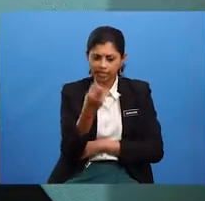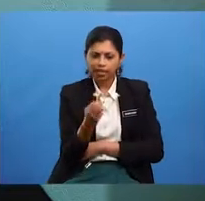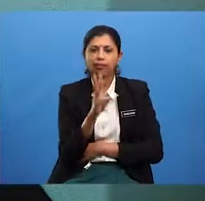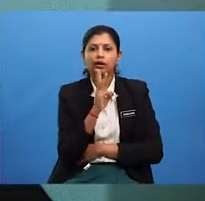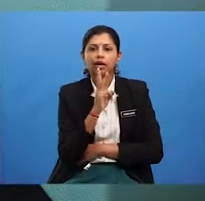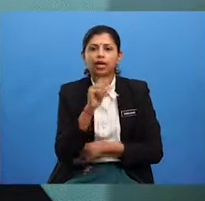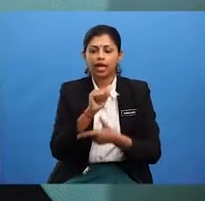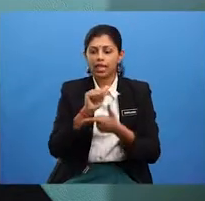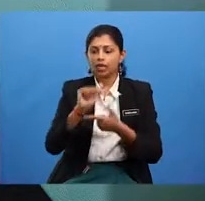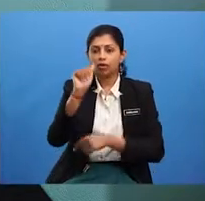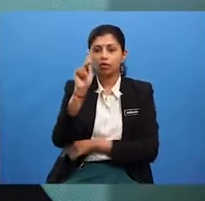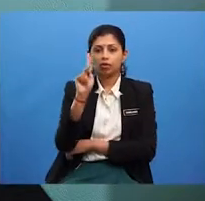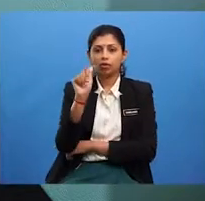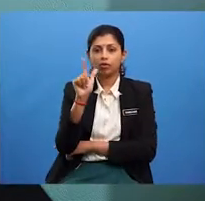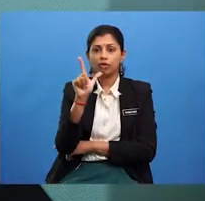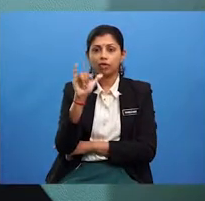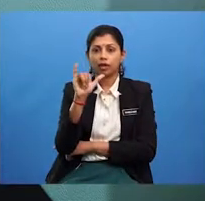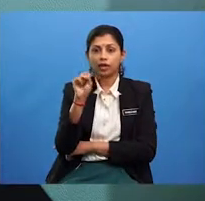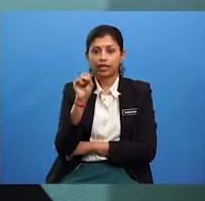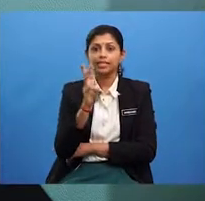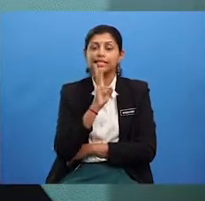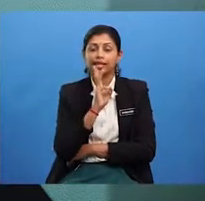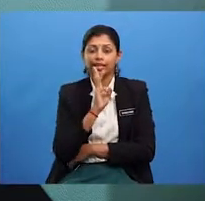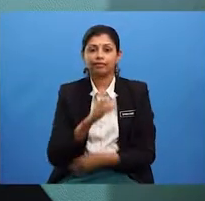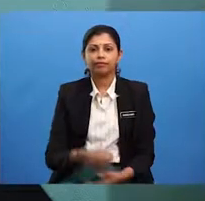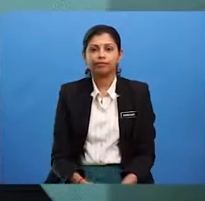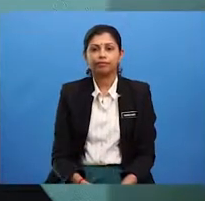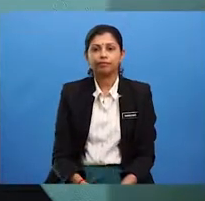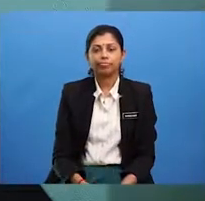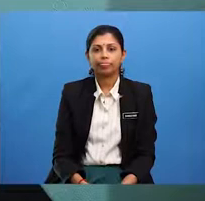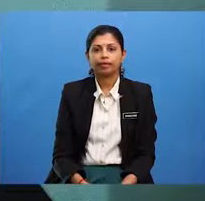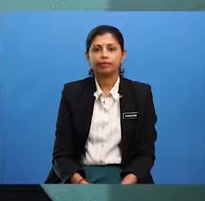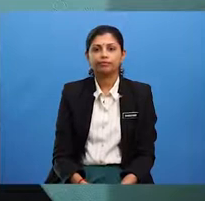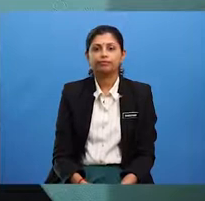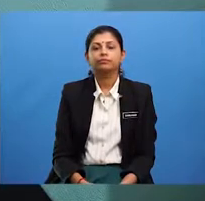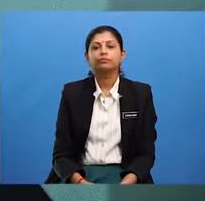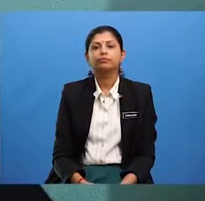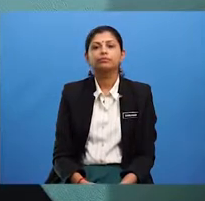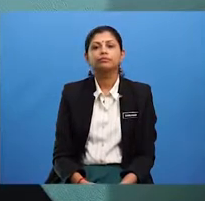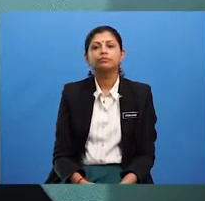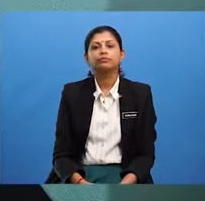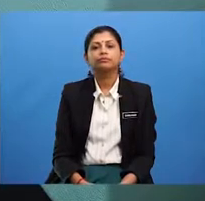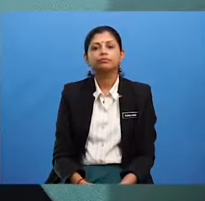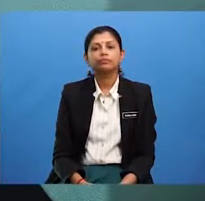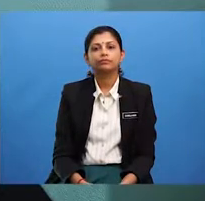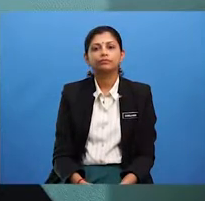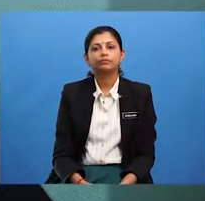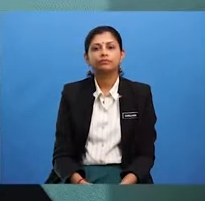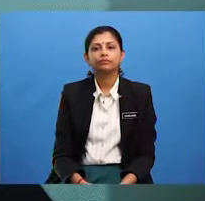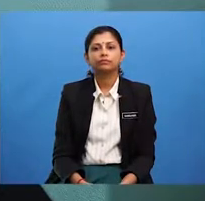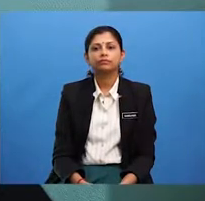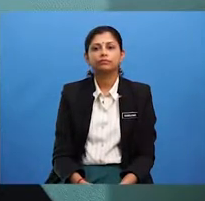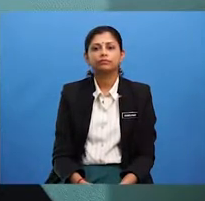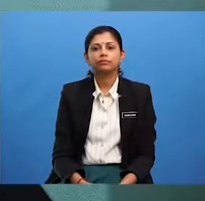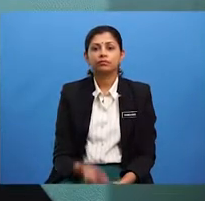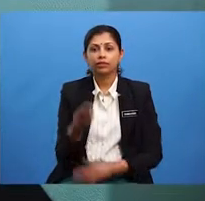atau kalis air. Mari kita lihat bahan-bahan yang diperlukan, iaitu belon